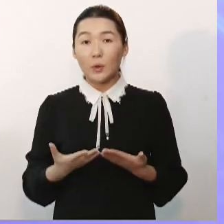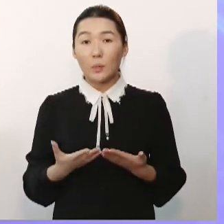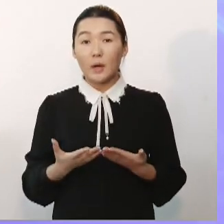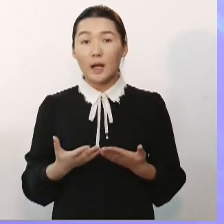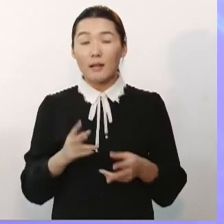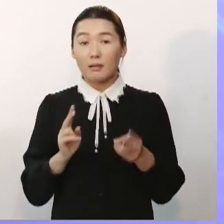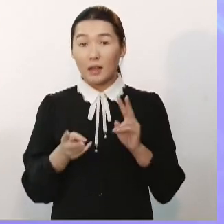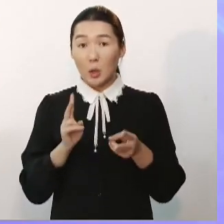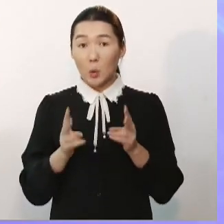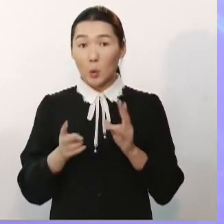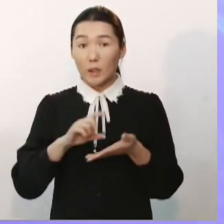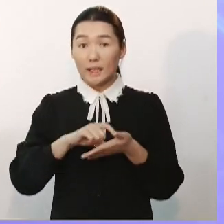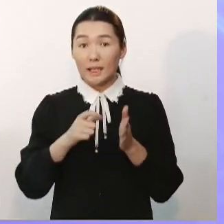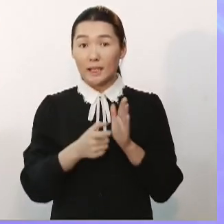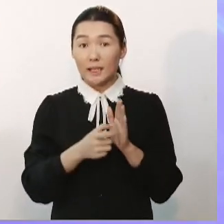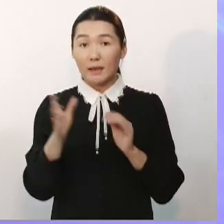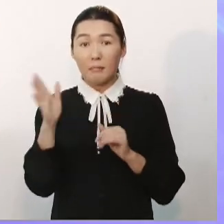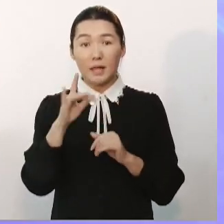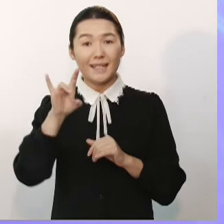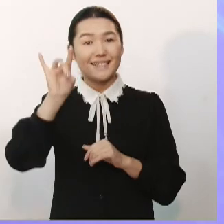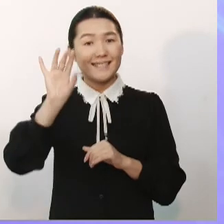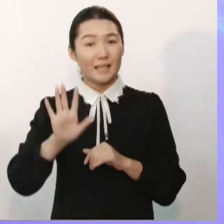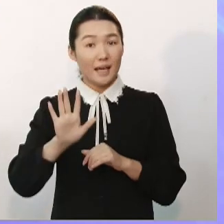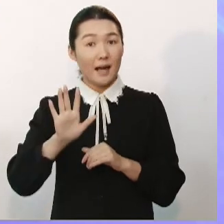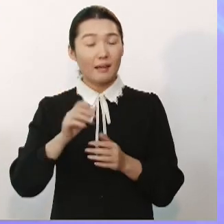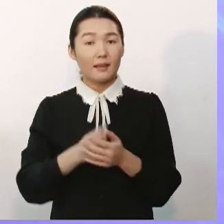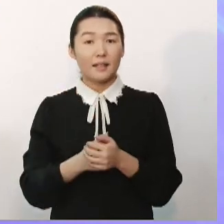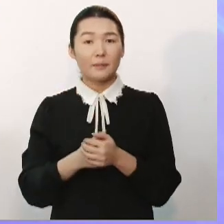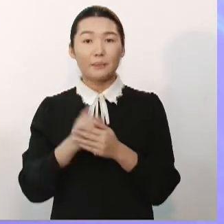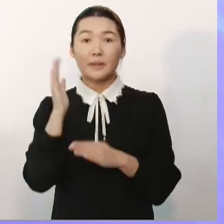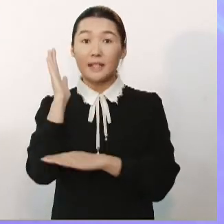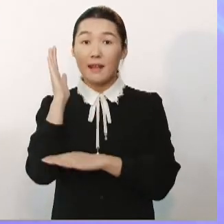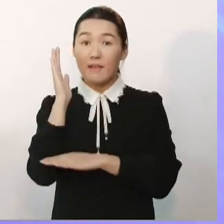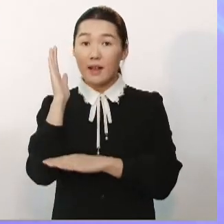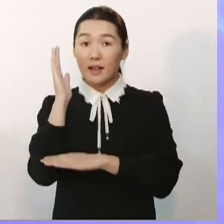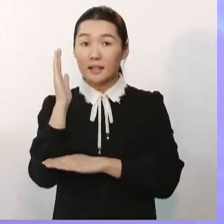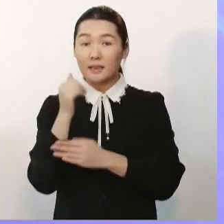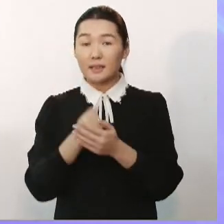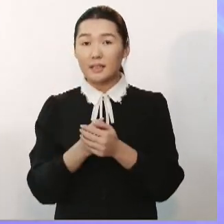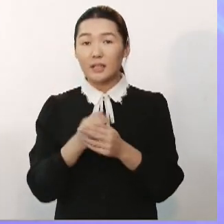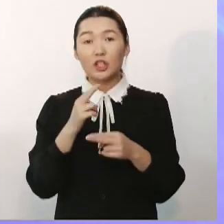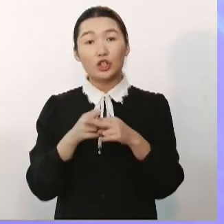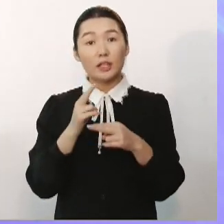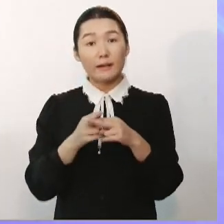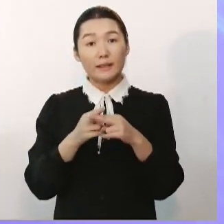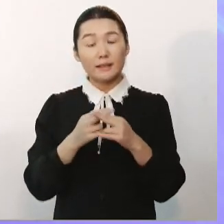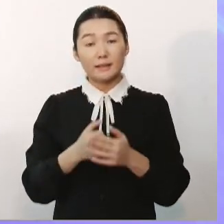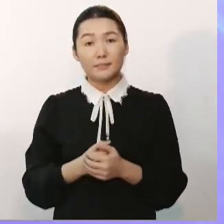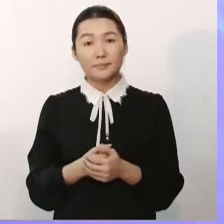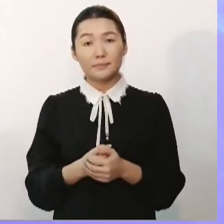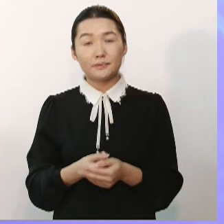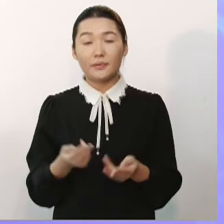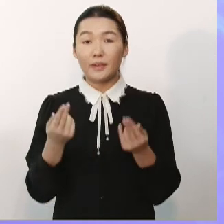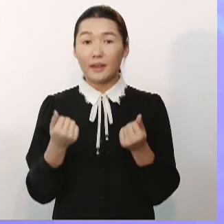кухне. Мы стеклянные, деревянные, железные.